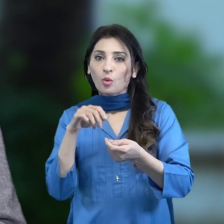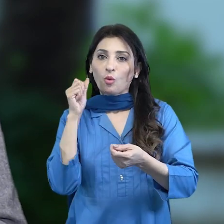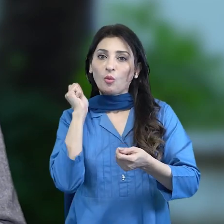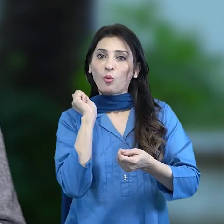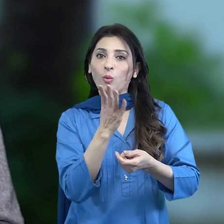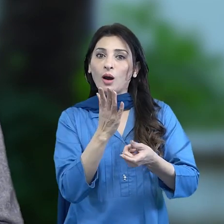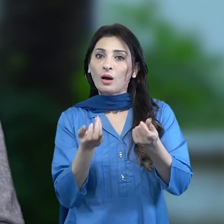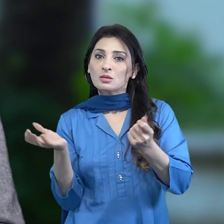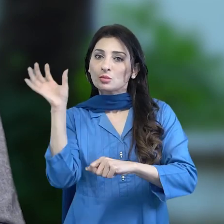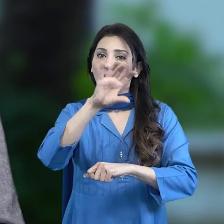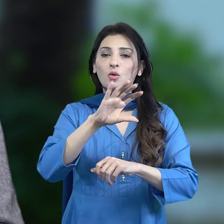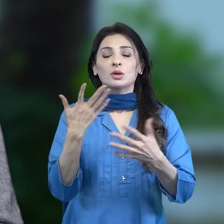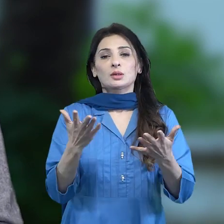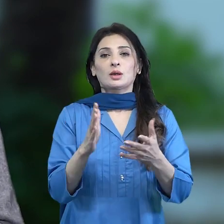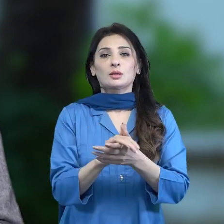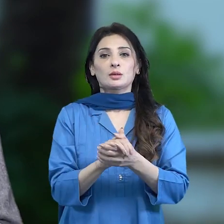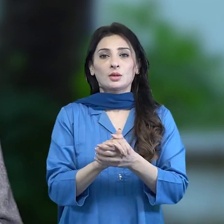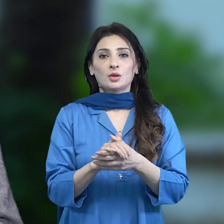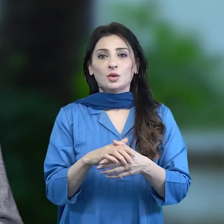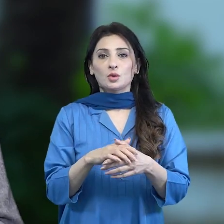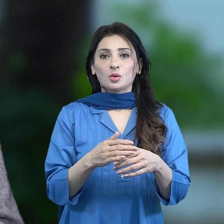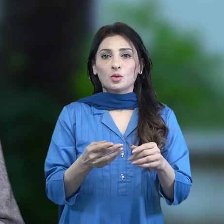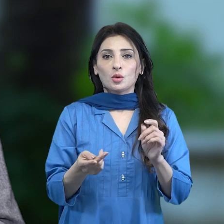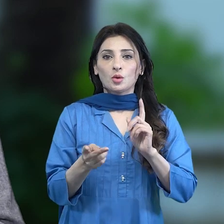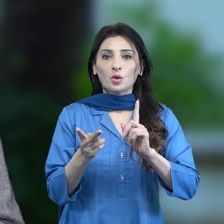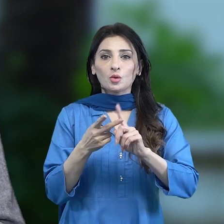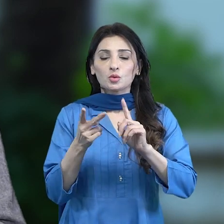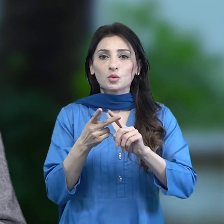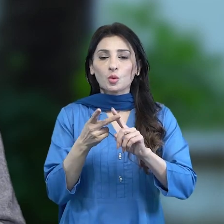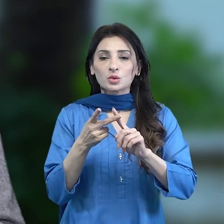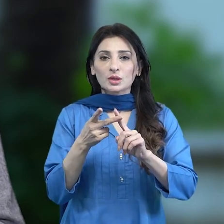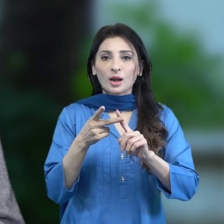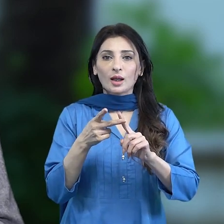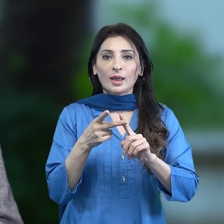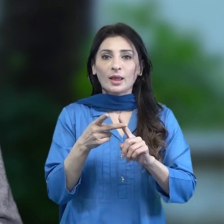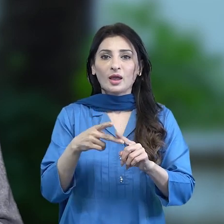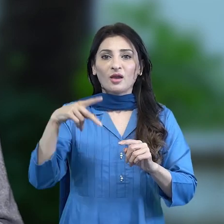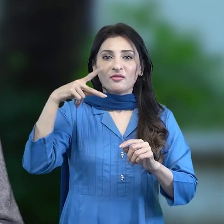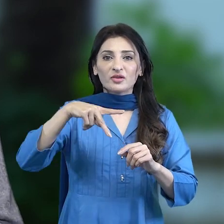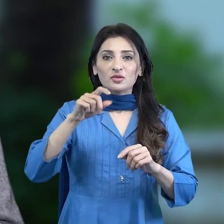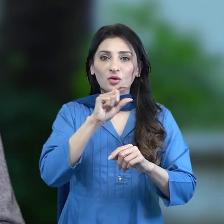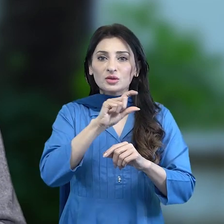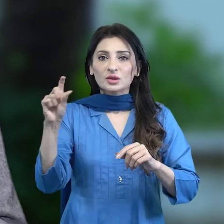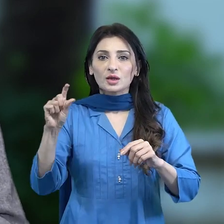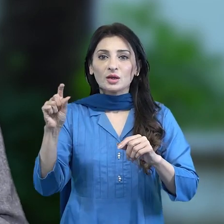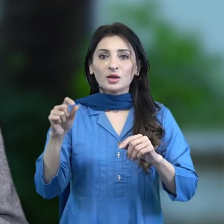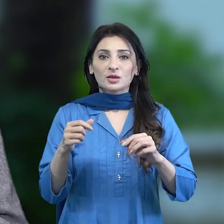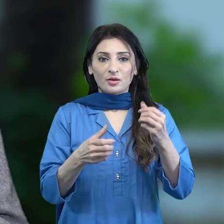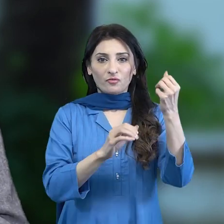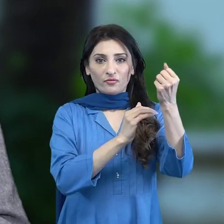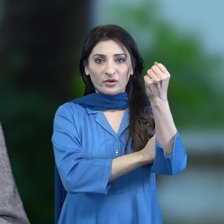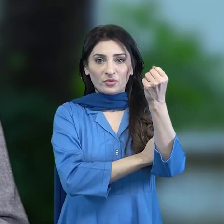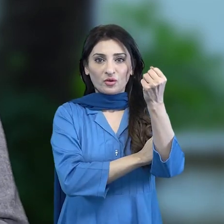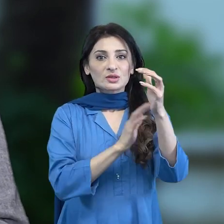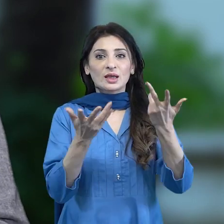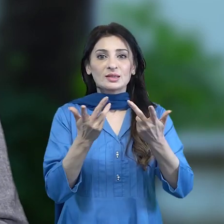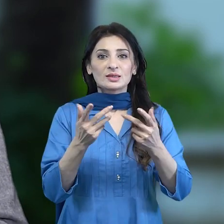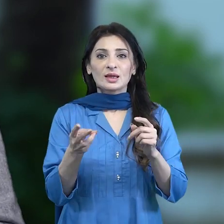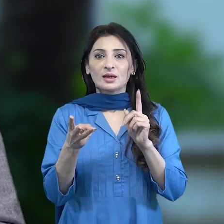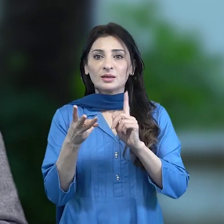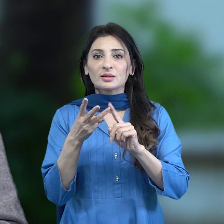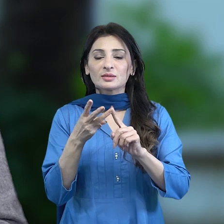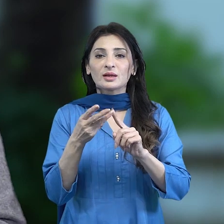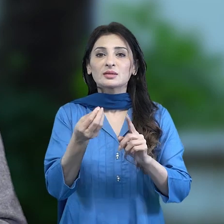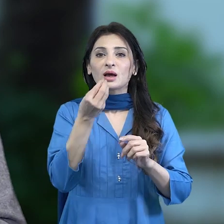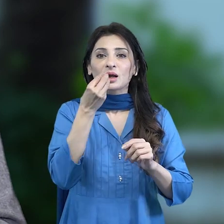सकते। तो ये सारी चीज़ें कंसिडर करके उसके बाद हैं फिज़ियोलॉजिकल फैक्टर, उसकी एंड्योरेंस कैसी है, उसकी स्ट्रेंथ कैसी है। फिर उसके बाद है न्यूट्रिशनल फैक्टर